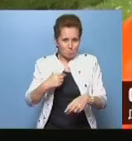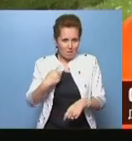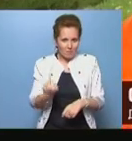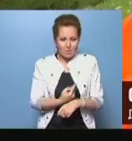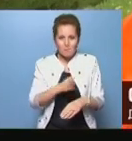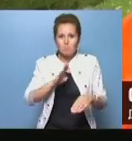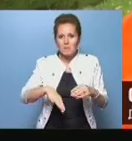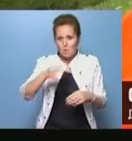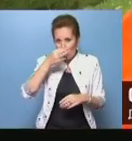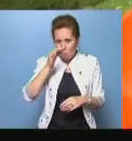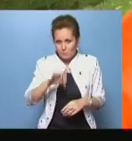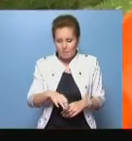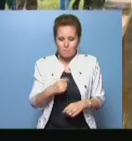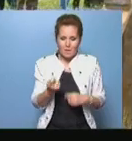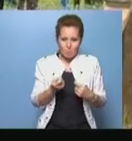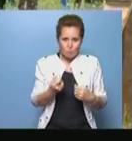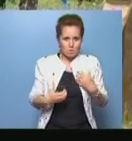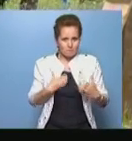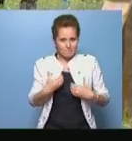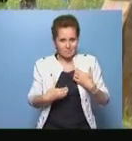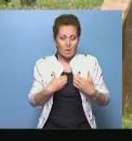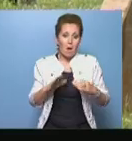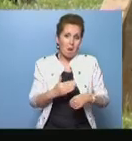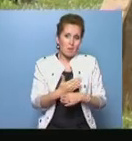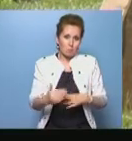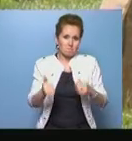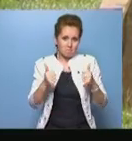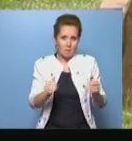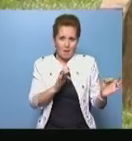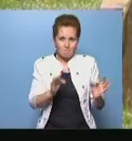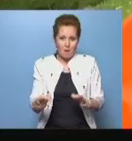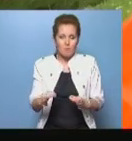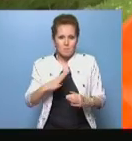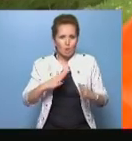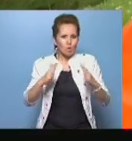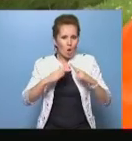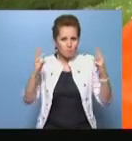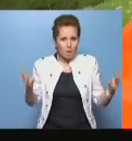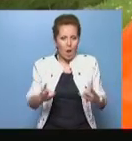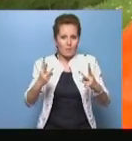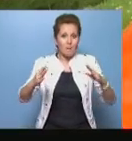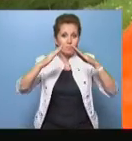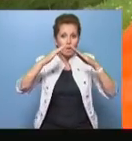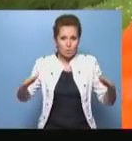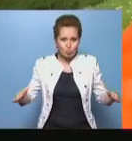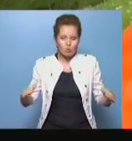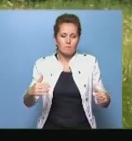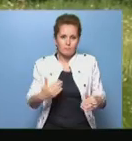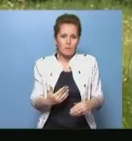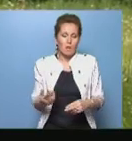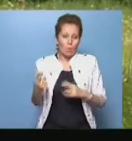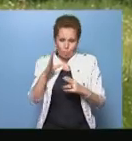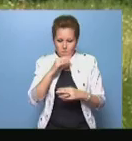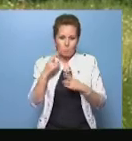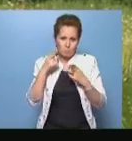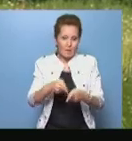опыта. Немножко мандражил, но потом нормально все пошло. Тогда дом горел, и крыша. И вовремя успели приехать, спасли. На